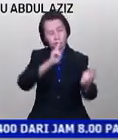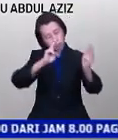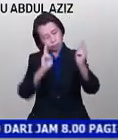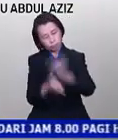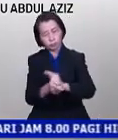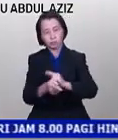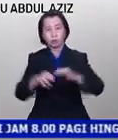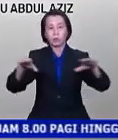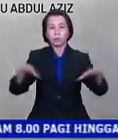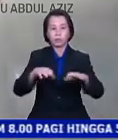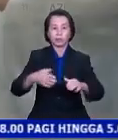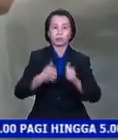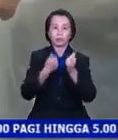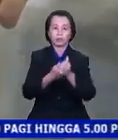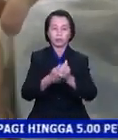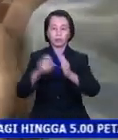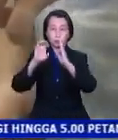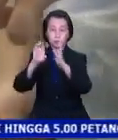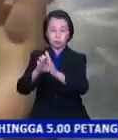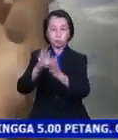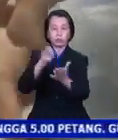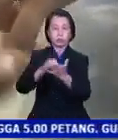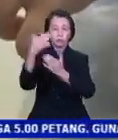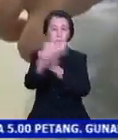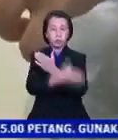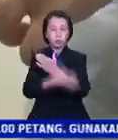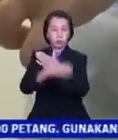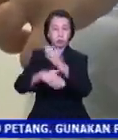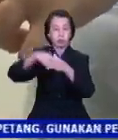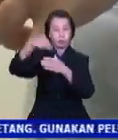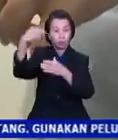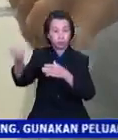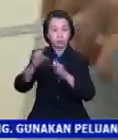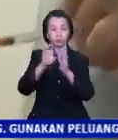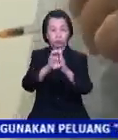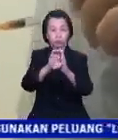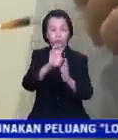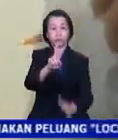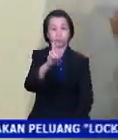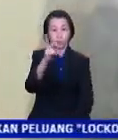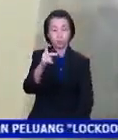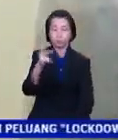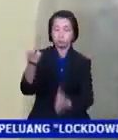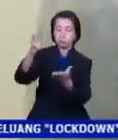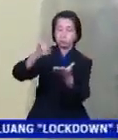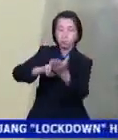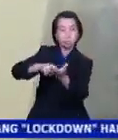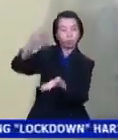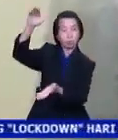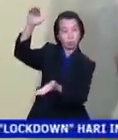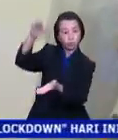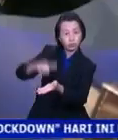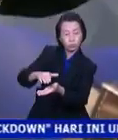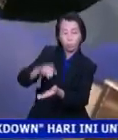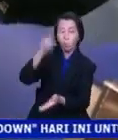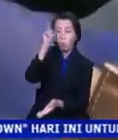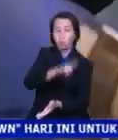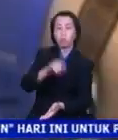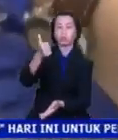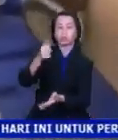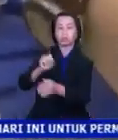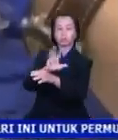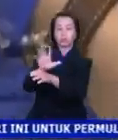itu dibuat berdasarkan contoh di negara lain seperti United Kingdom yang merekodkan penurunan mendadak